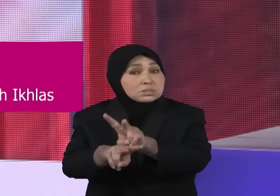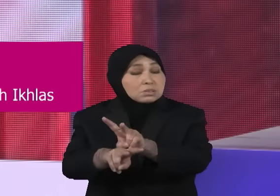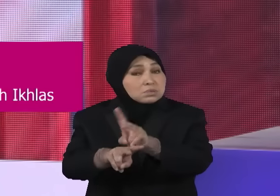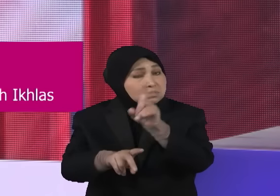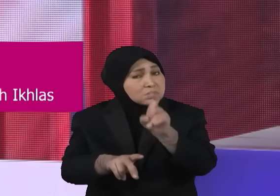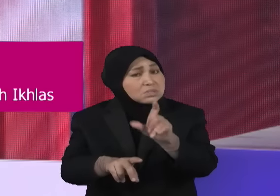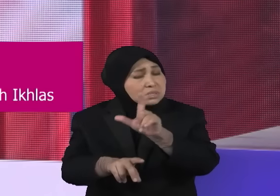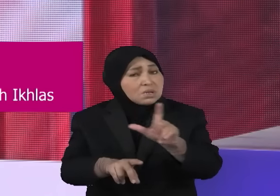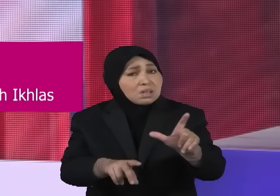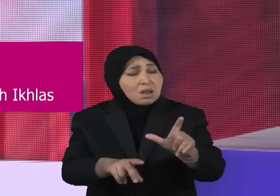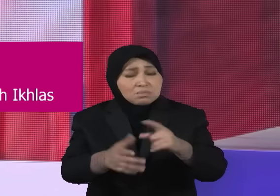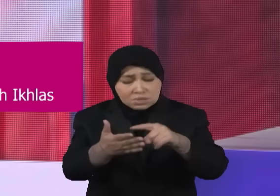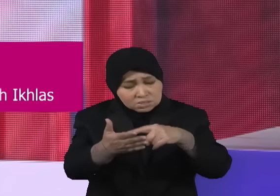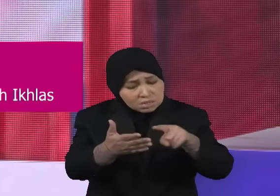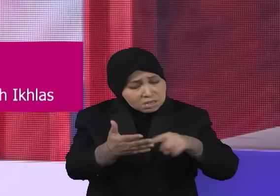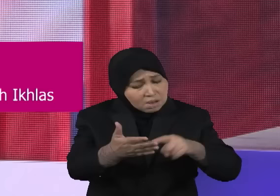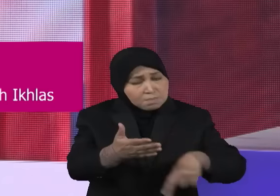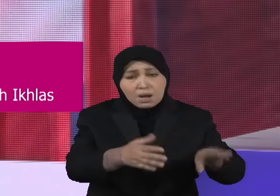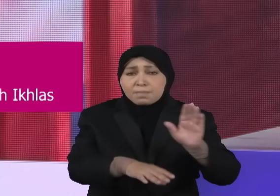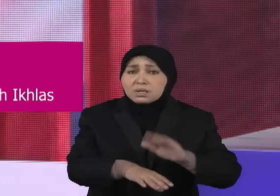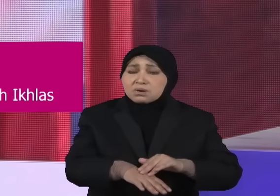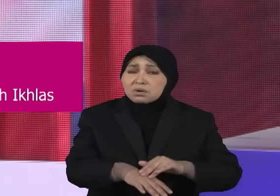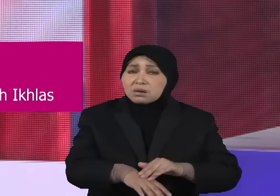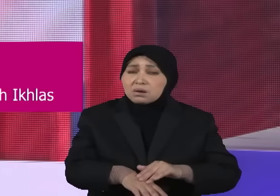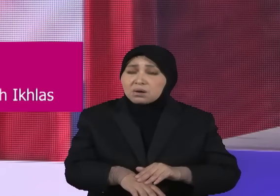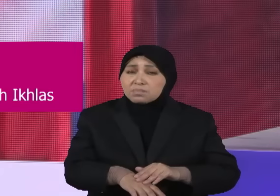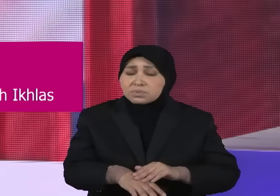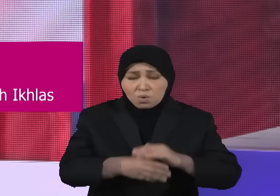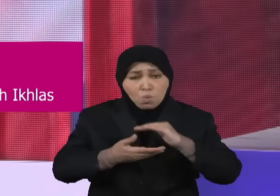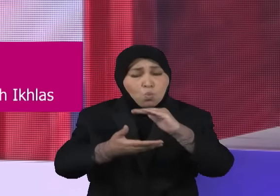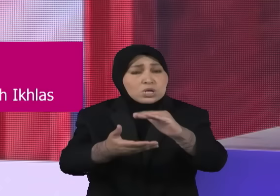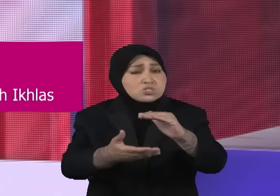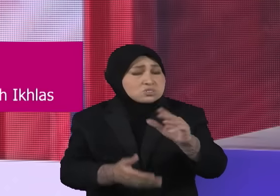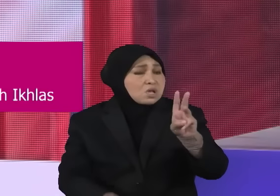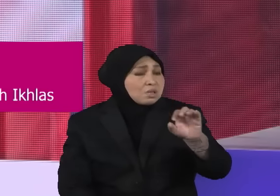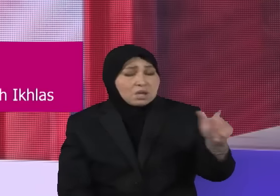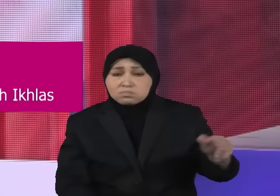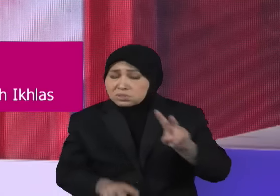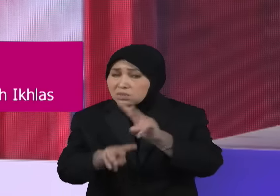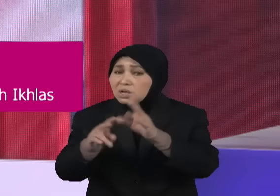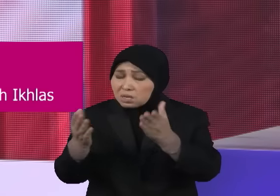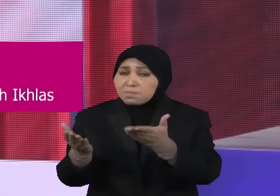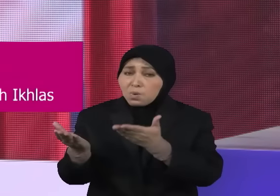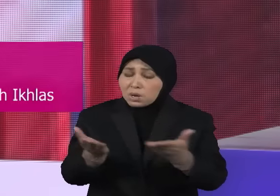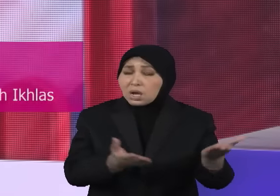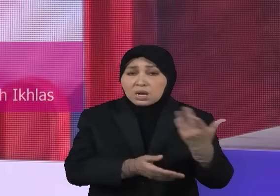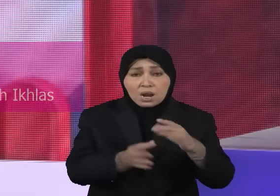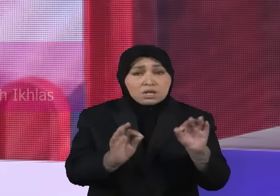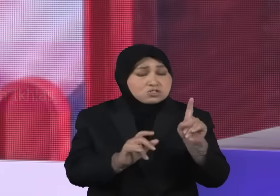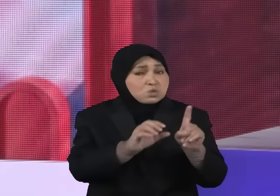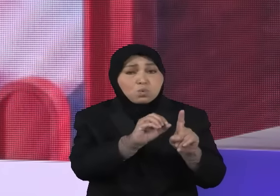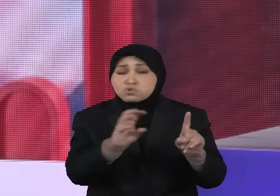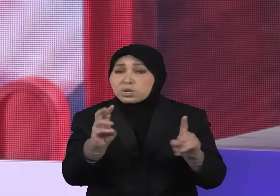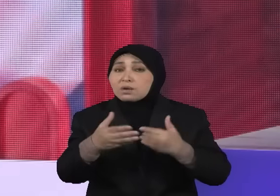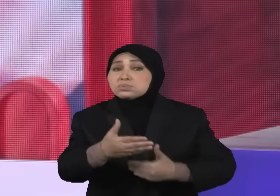hendaklah menyimak kepada wasiat yang dibawakan, kesaksian yang dibawakan. Dan dalam ayat 106 sebelum